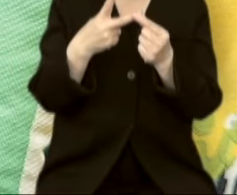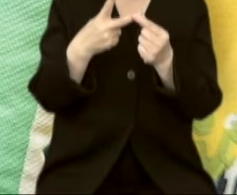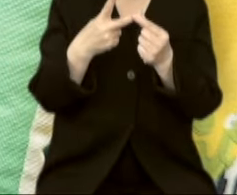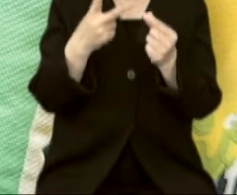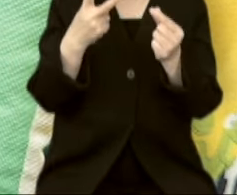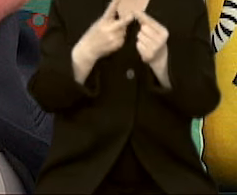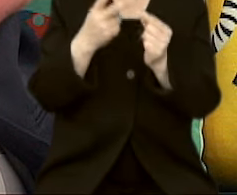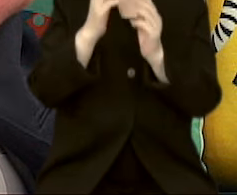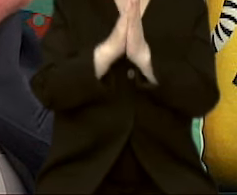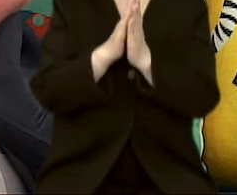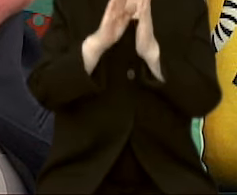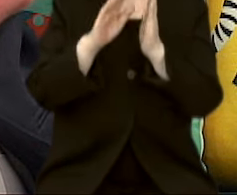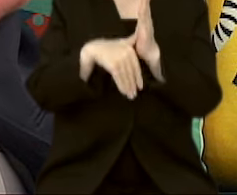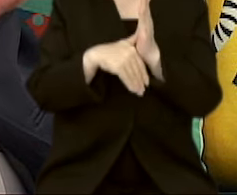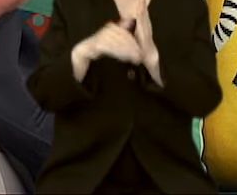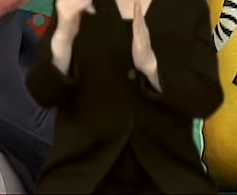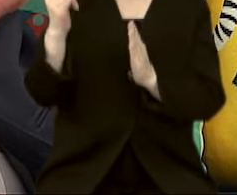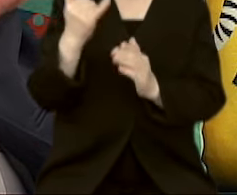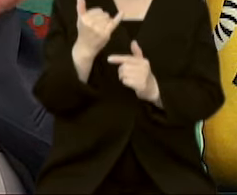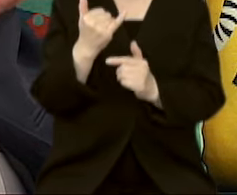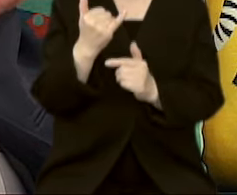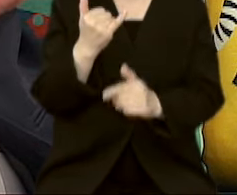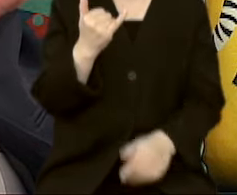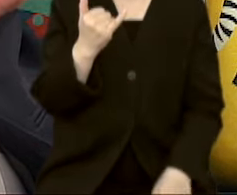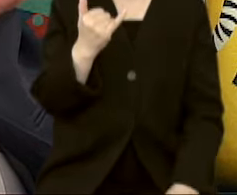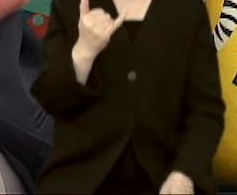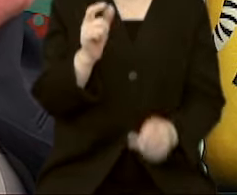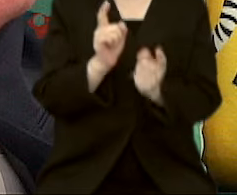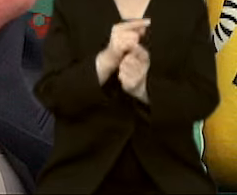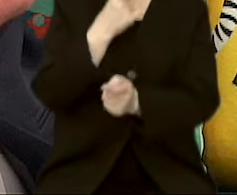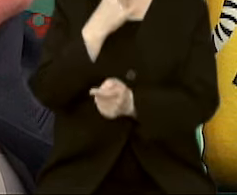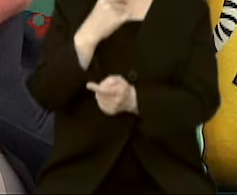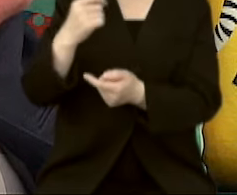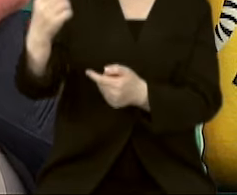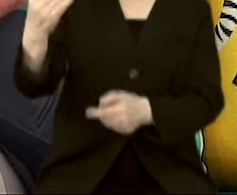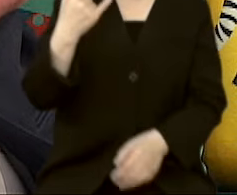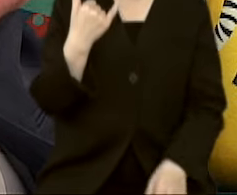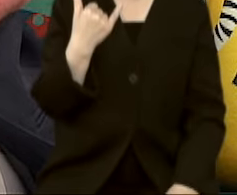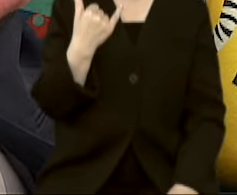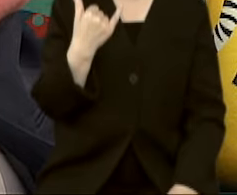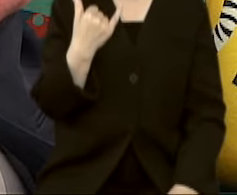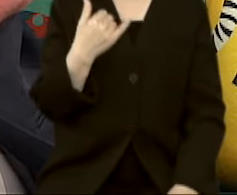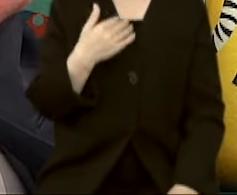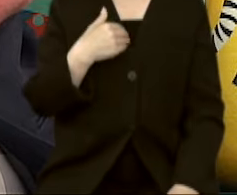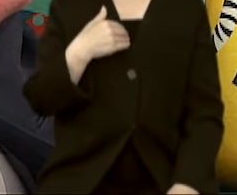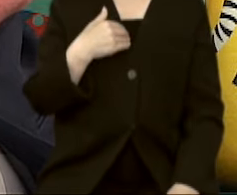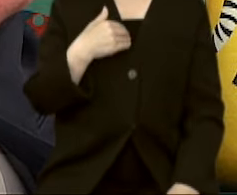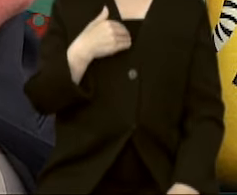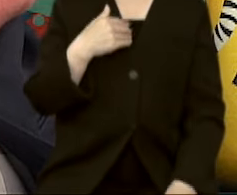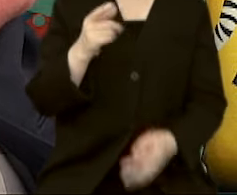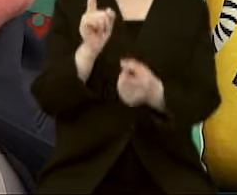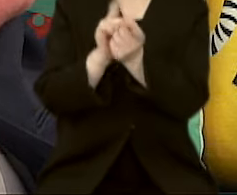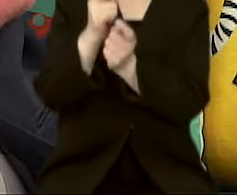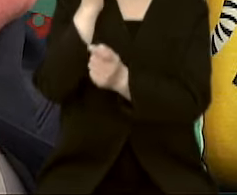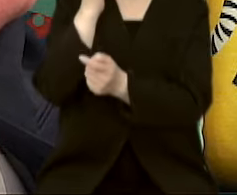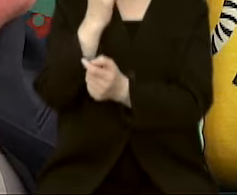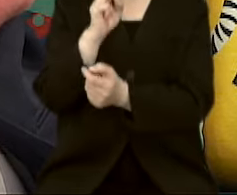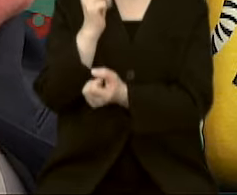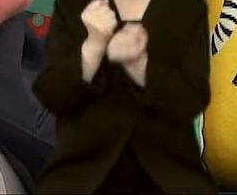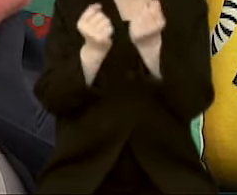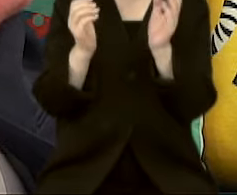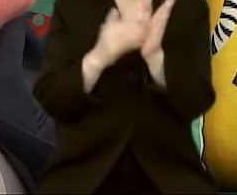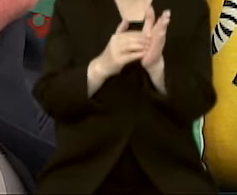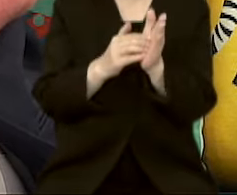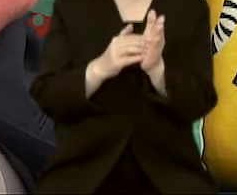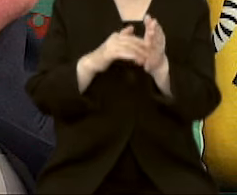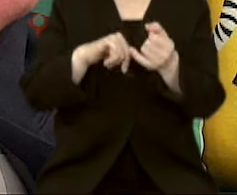이제 전화가 왔어요. 저희 목사님이 네. 만나고 싶다고. 네. 그래서 제가 나갈 수 없다고 한 30분을 얘기했는데